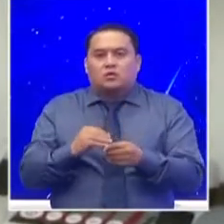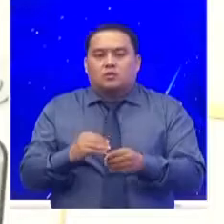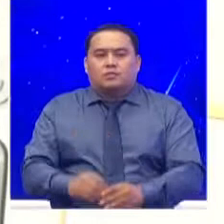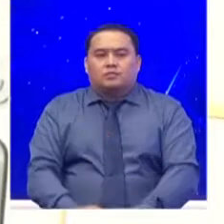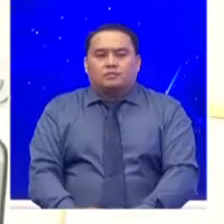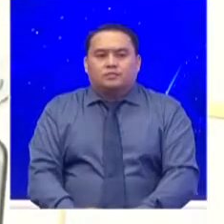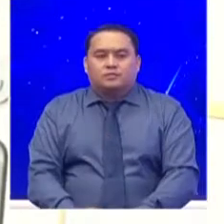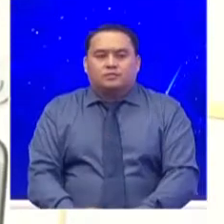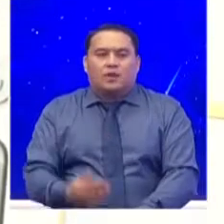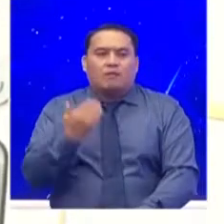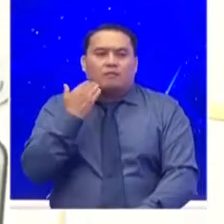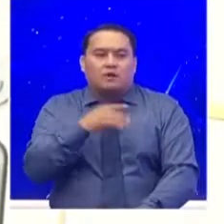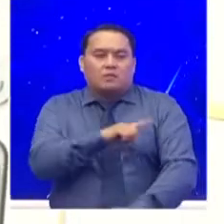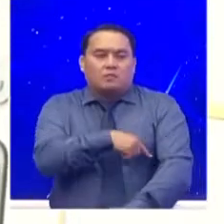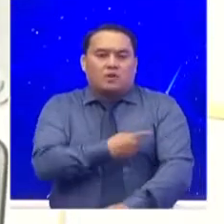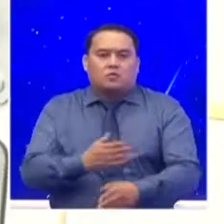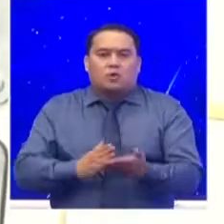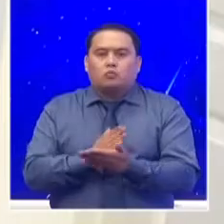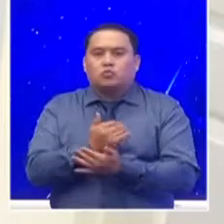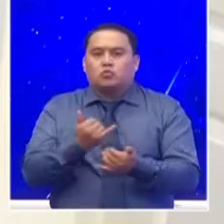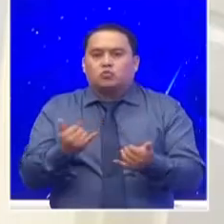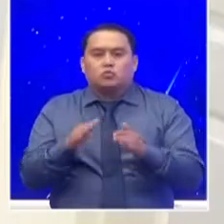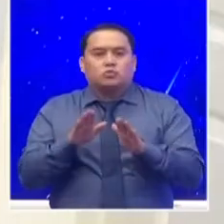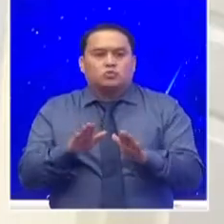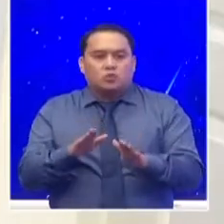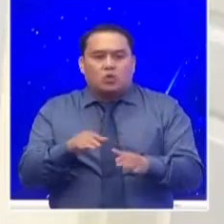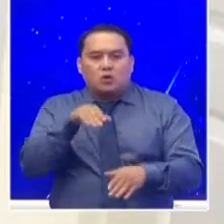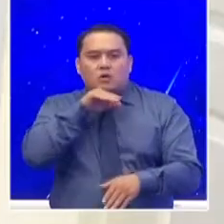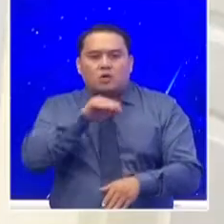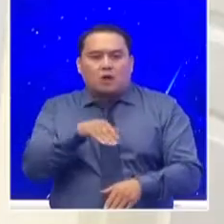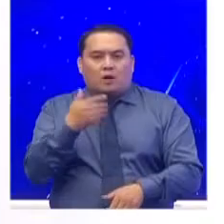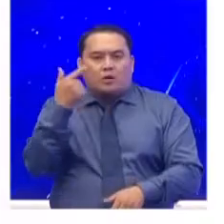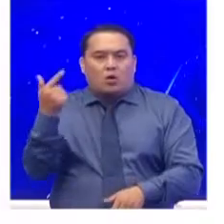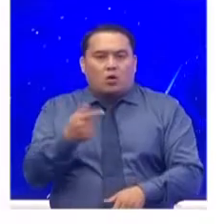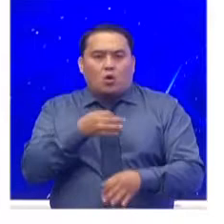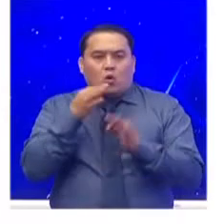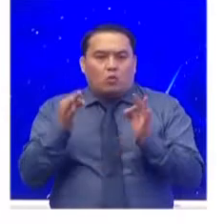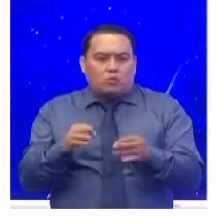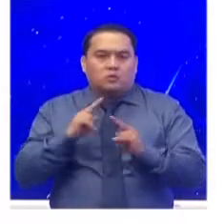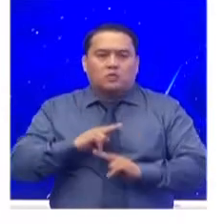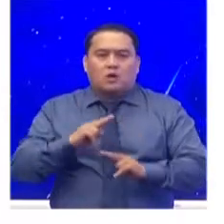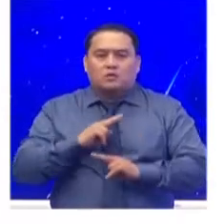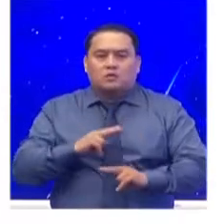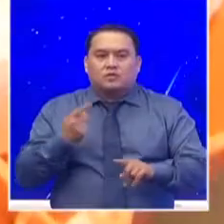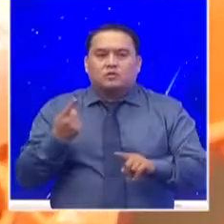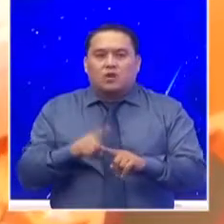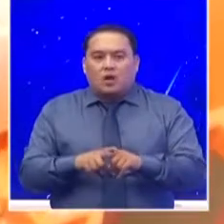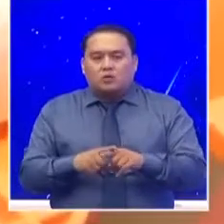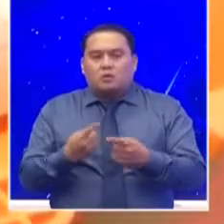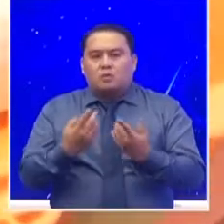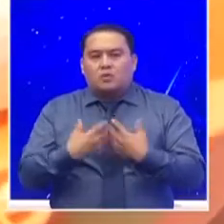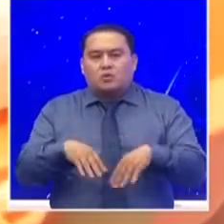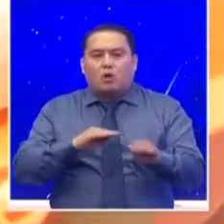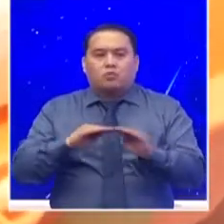аккредитации. Качественное медобслуживание зависит не только от квалификации и опыта сотрудников. От высокотехнологичного